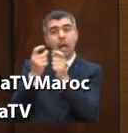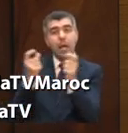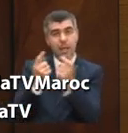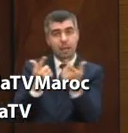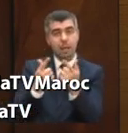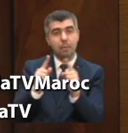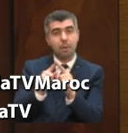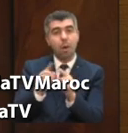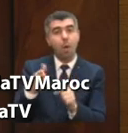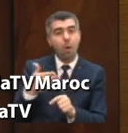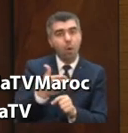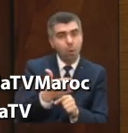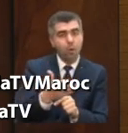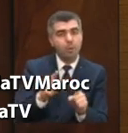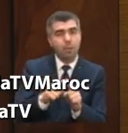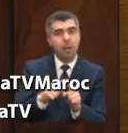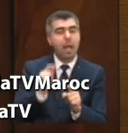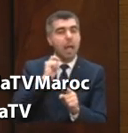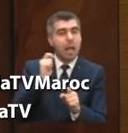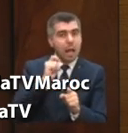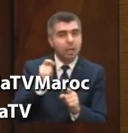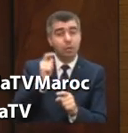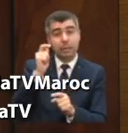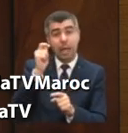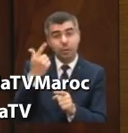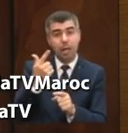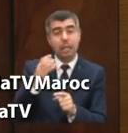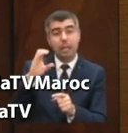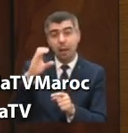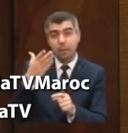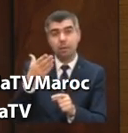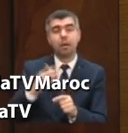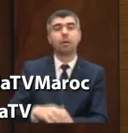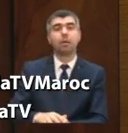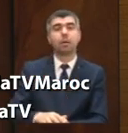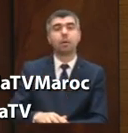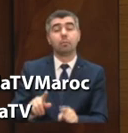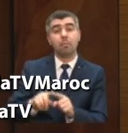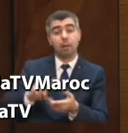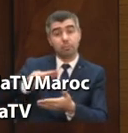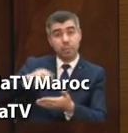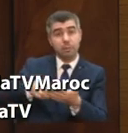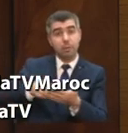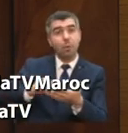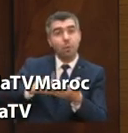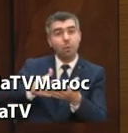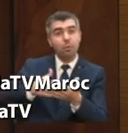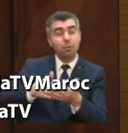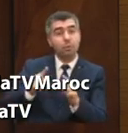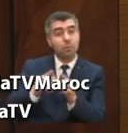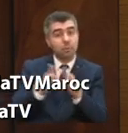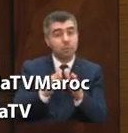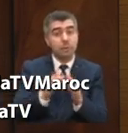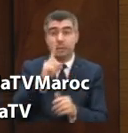السمك والنموذج كان عندنا في مدينة العرائش، مدينة طنجة، مدينة الدار البيضاء. هذا القرار سيد الوزير نتحمل فيه المسؤولية كاملة،